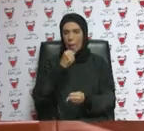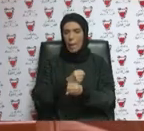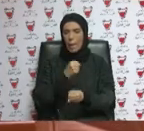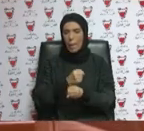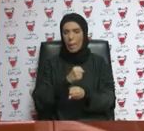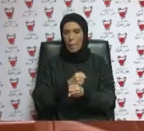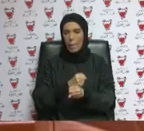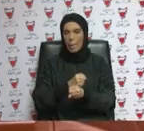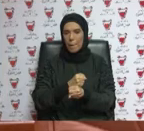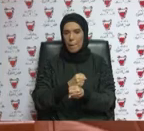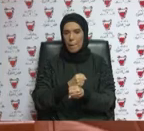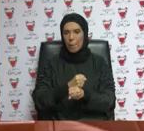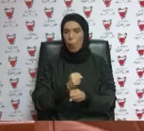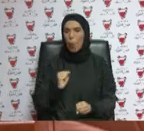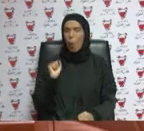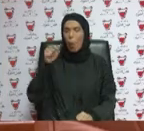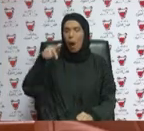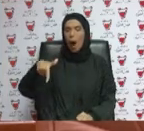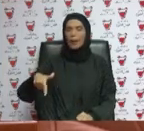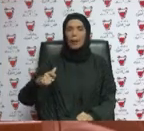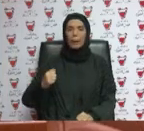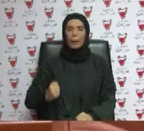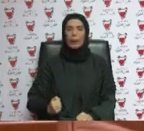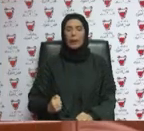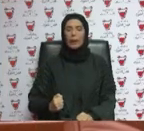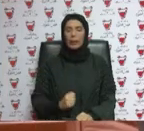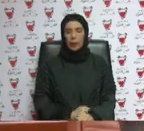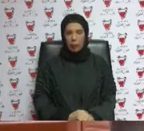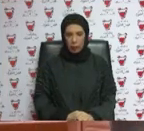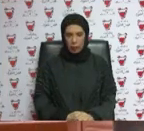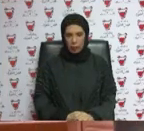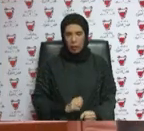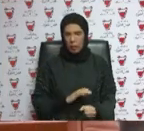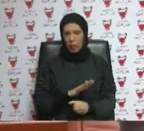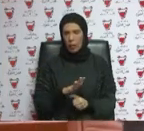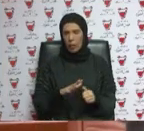أي بحريني من وراء الأزمة الحالية.